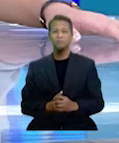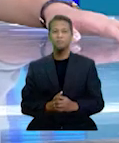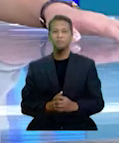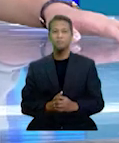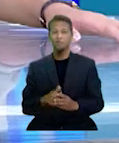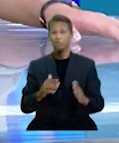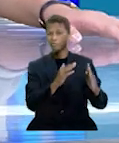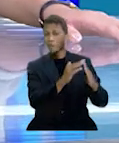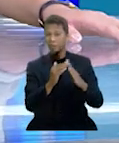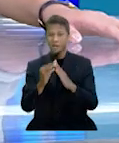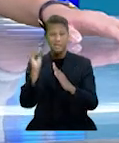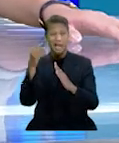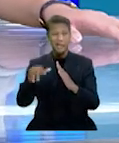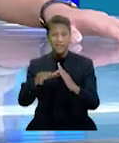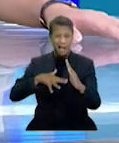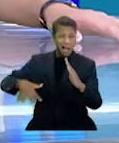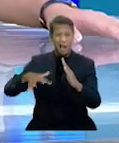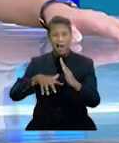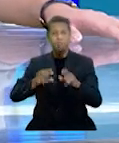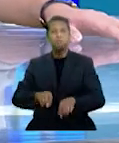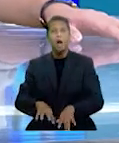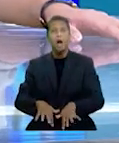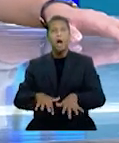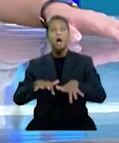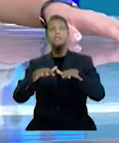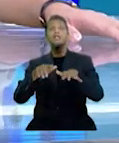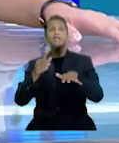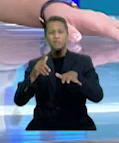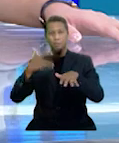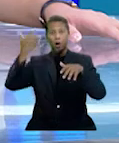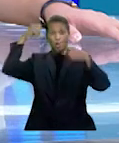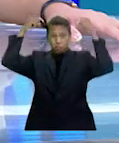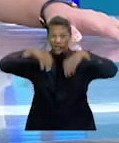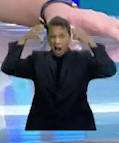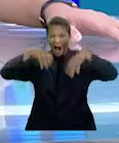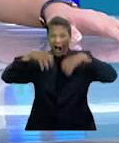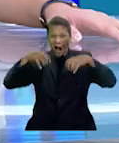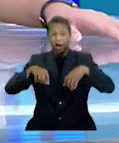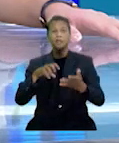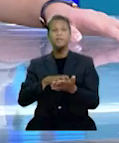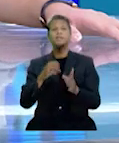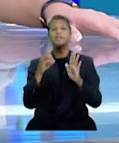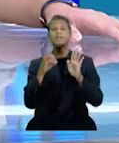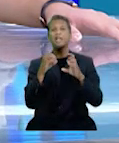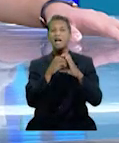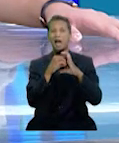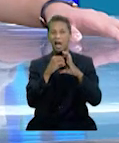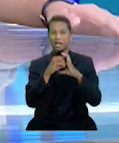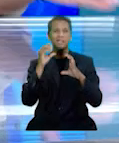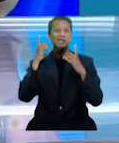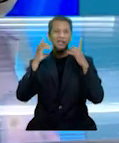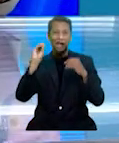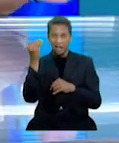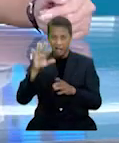Pemirsa, diguyur hujan deras, jumlah permukiman warga di Jakarta terendam banjir. Banjir di kawasan pemukiman Kebon Pala, Jatinegara, Jakarta